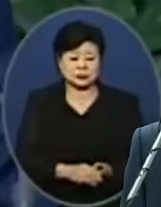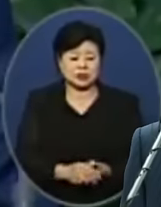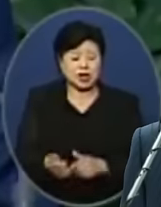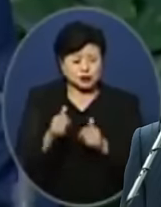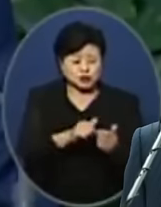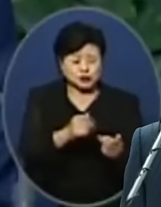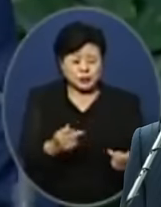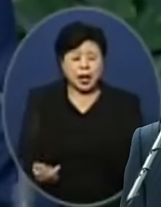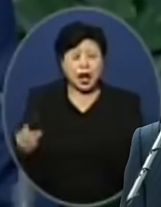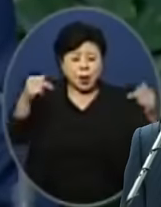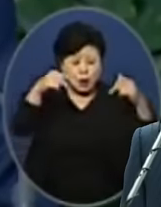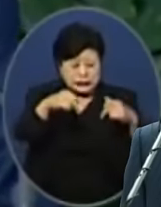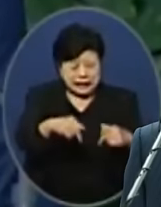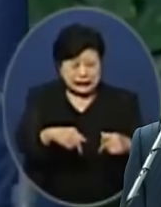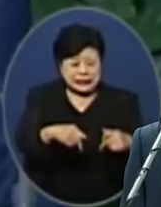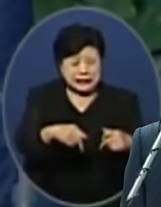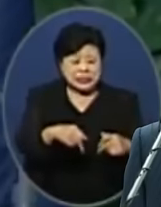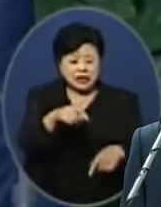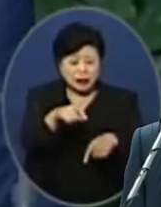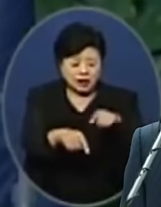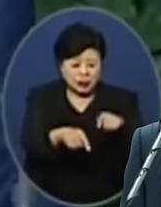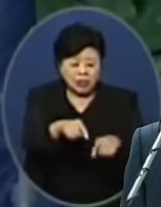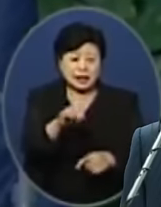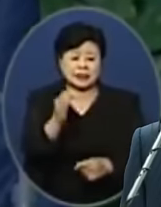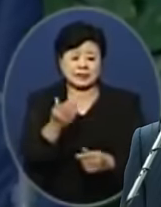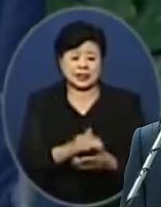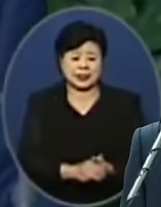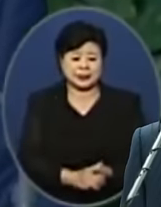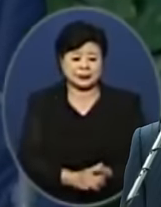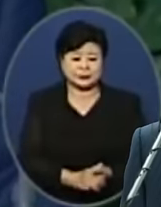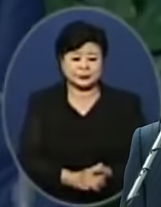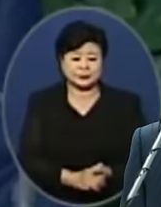골짜기를 걸어갈 수밖에 없습니다.